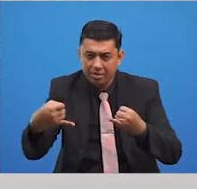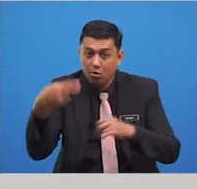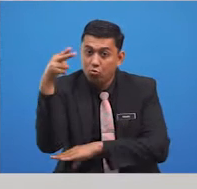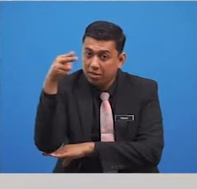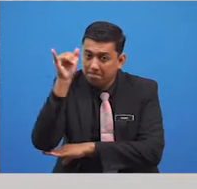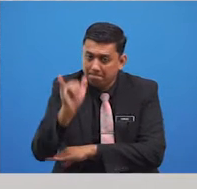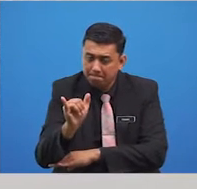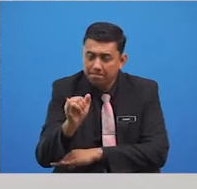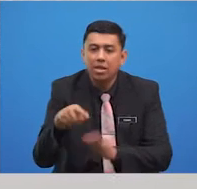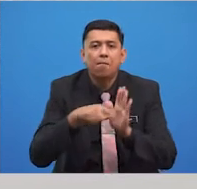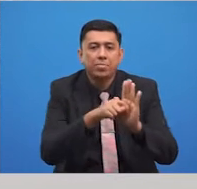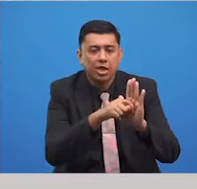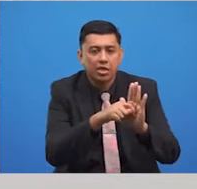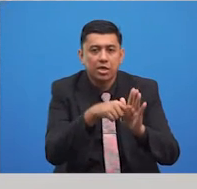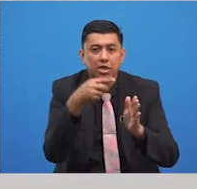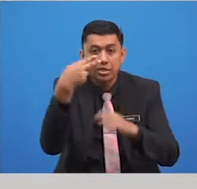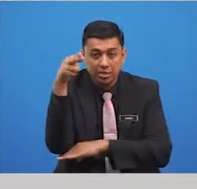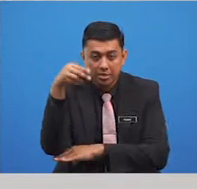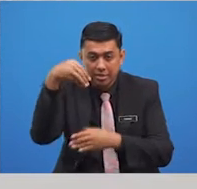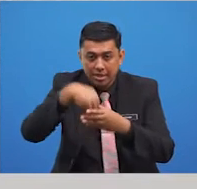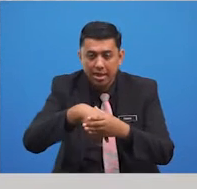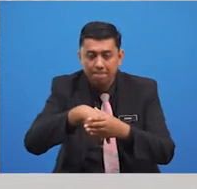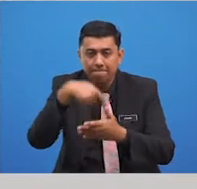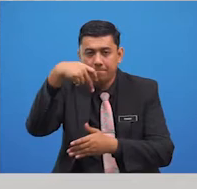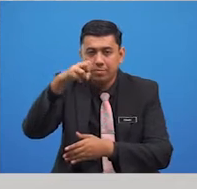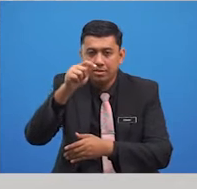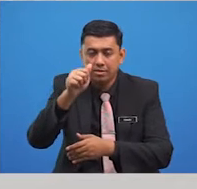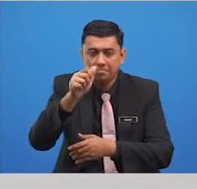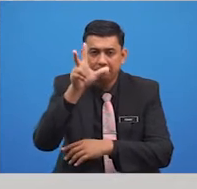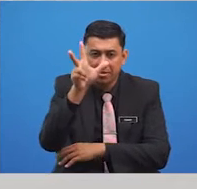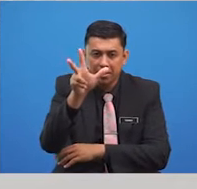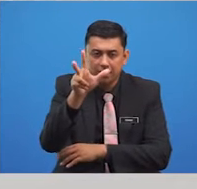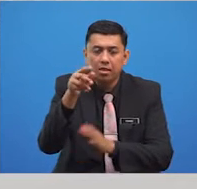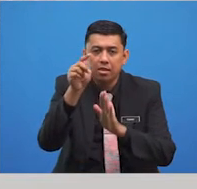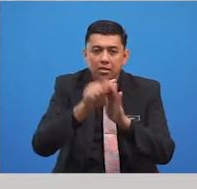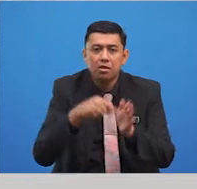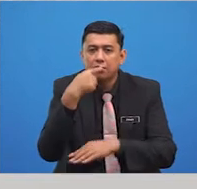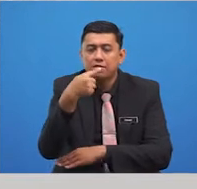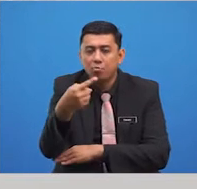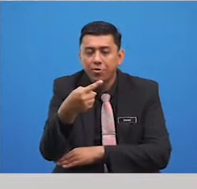Apakah jenis hutan yang bertanda hijau dalam peta tiga tersebut?